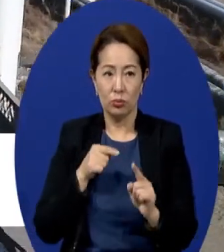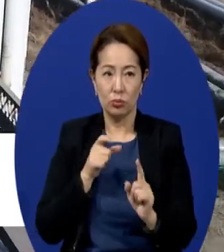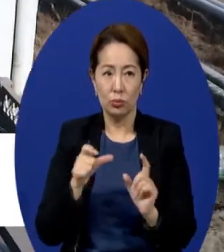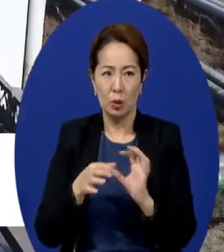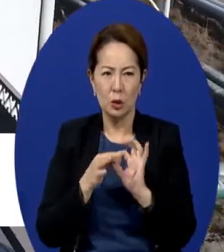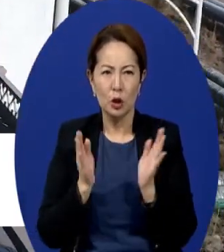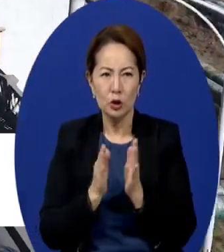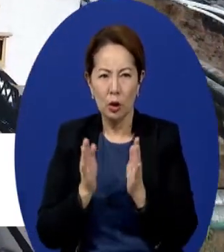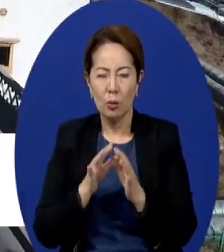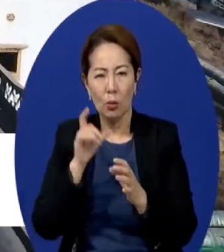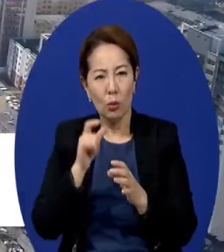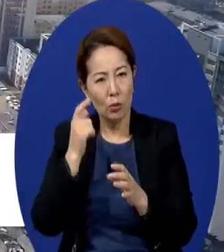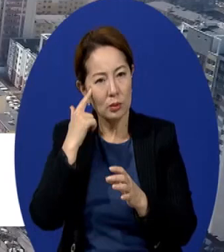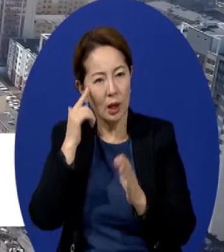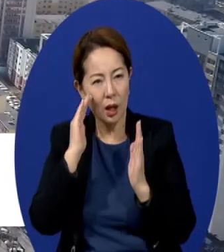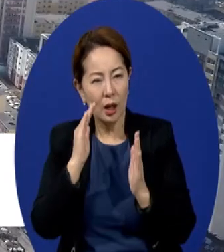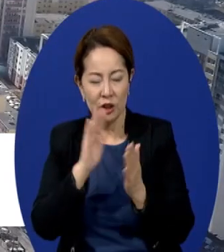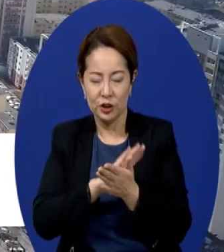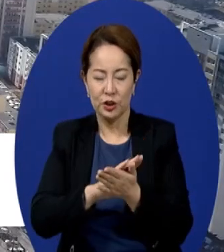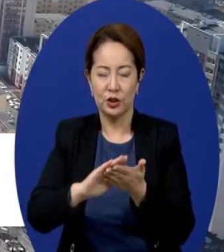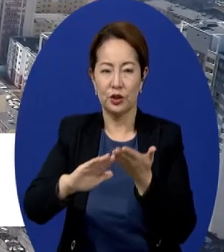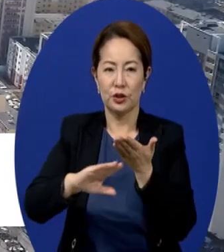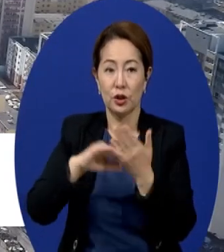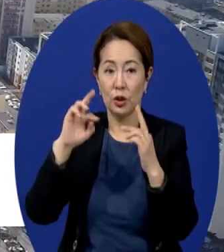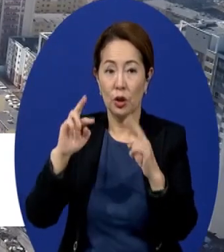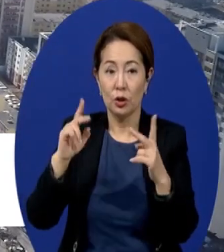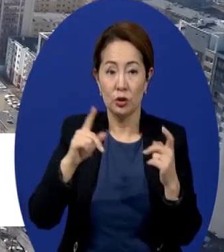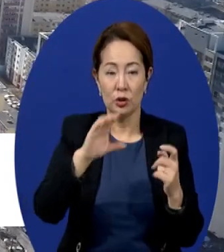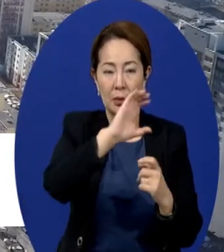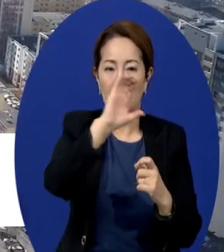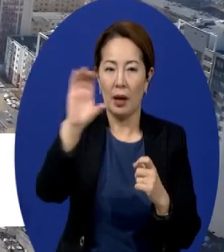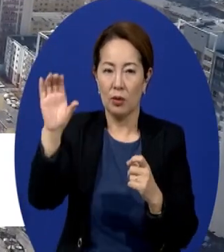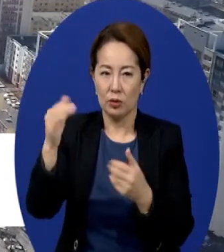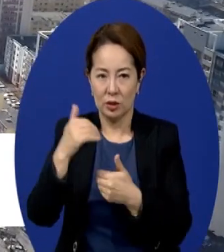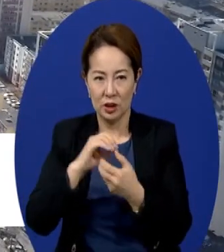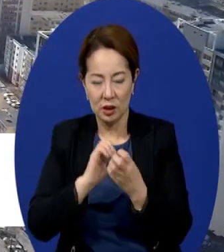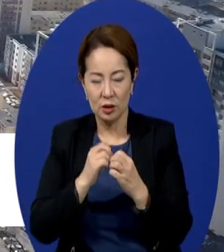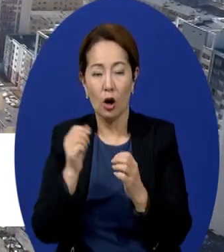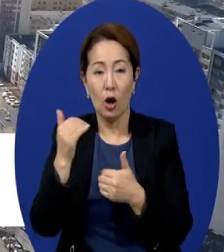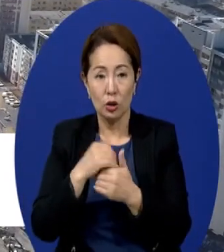Жижиг мэт боловч энэ мэт хүнээ бодсон шинэлэг өөрчлөлтийг байгууллага бүр хэрэгжүүлэхэд хүмүүрийн оролцоо чухал.